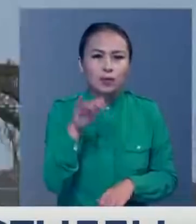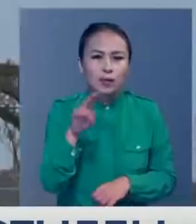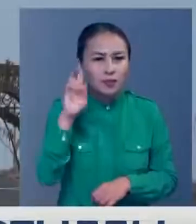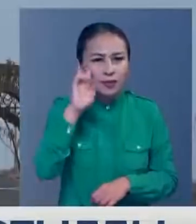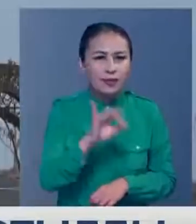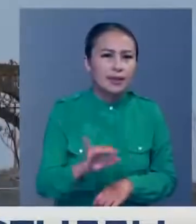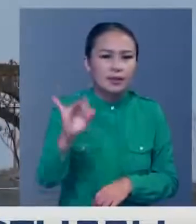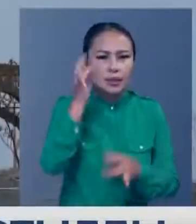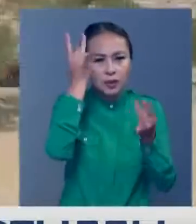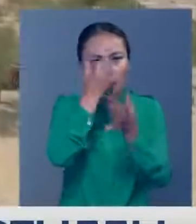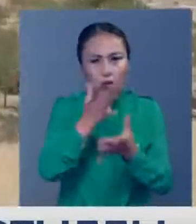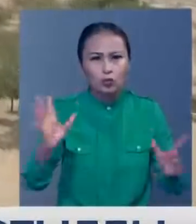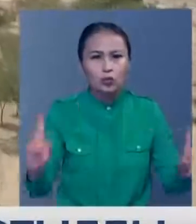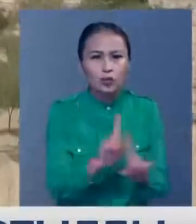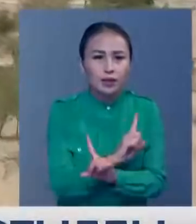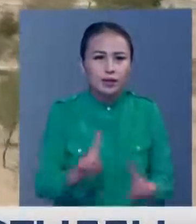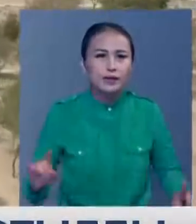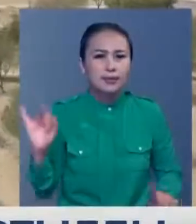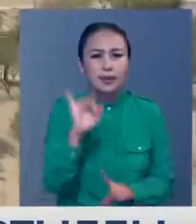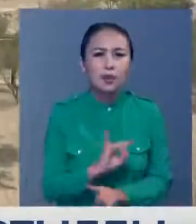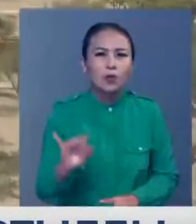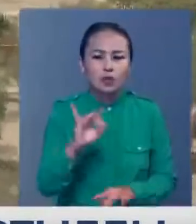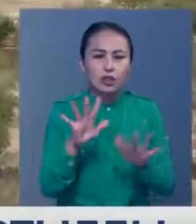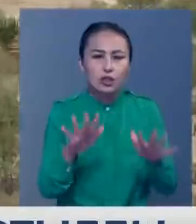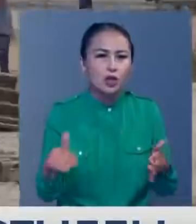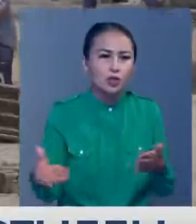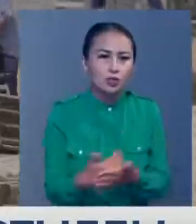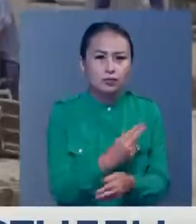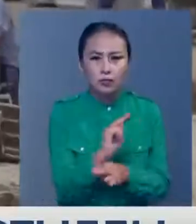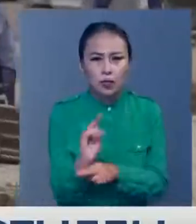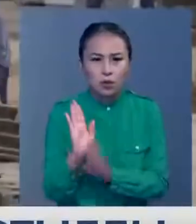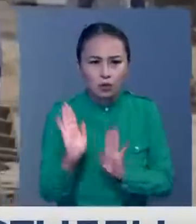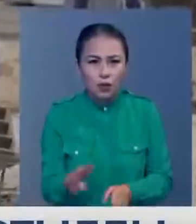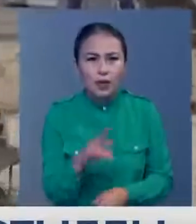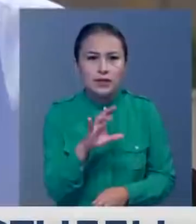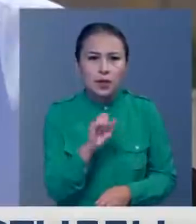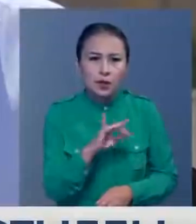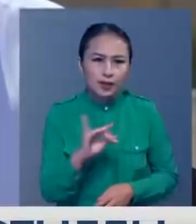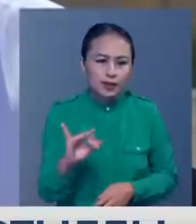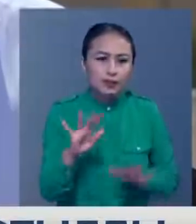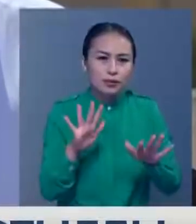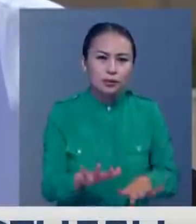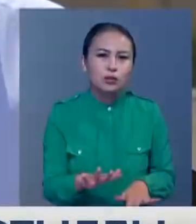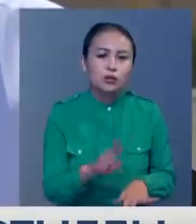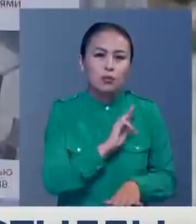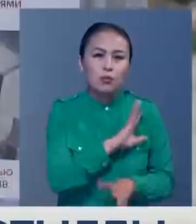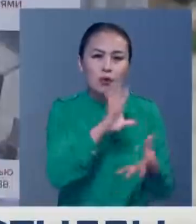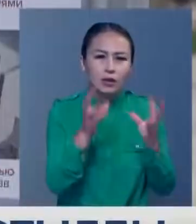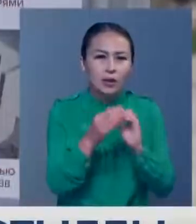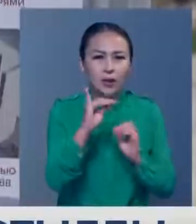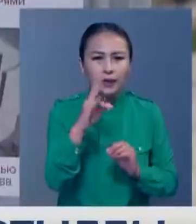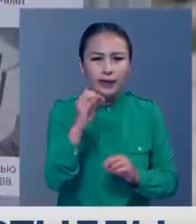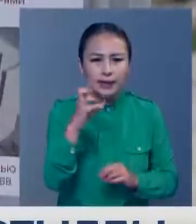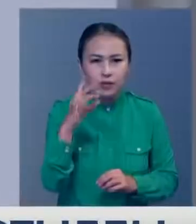Сұлтан мемлекеттік тарихи мәдени қорық музейіне қарасты тарихи орындарды жаңғыртылуда. Ал Яссауи кесенесінде атқарылған жұмыстың